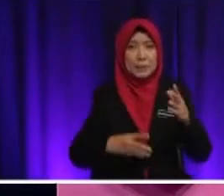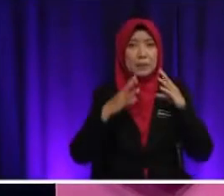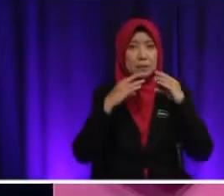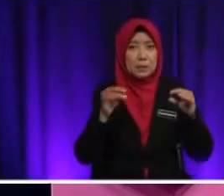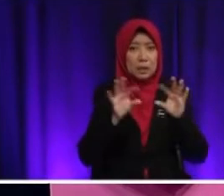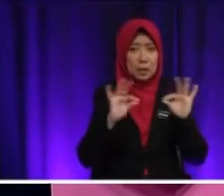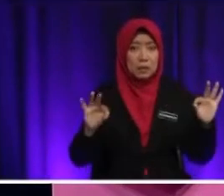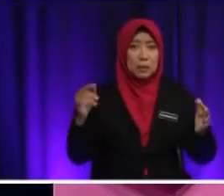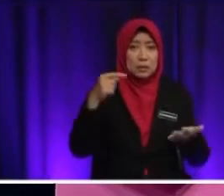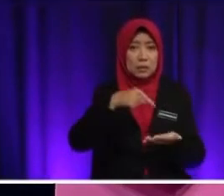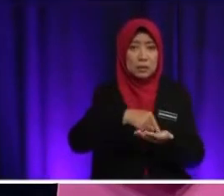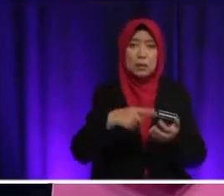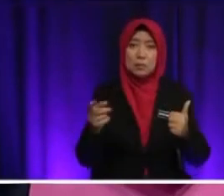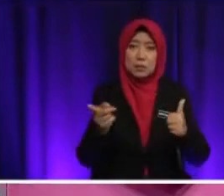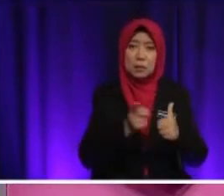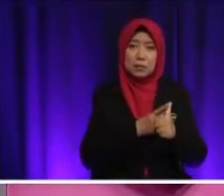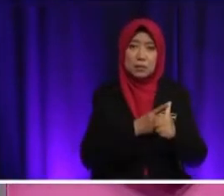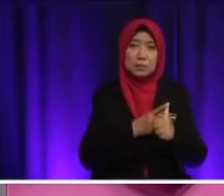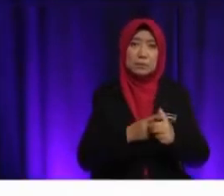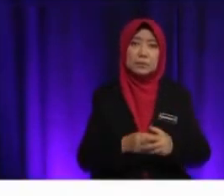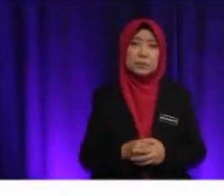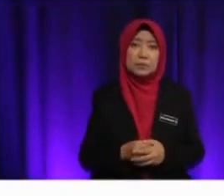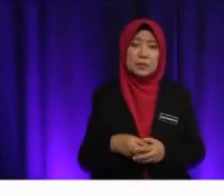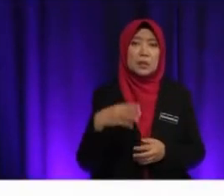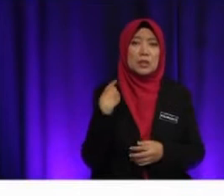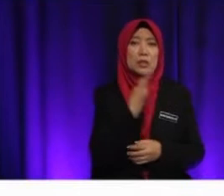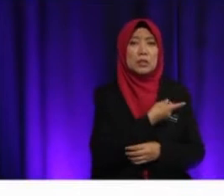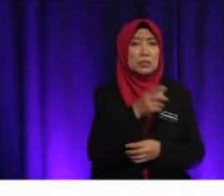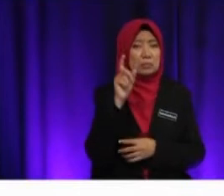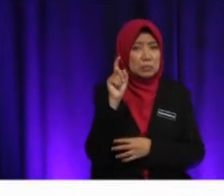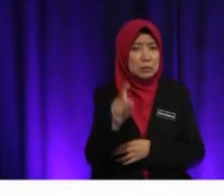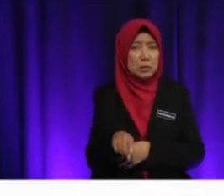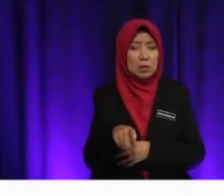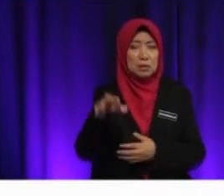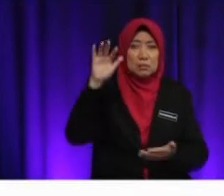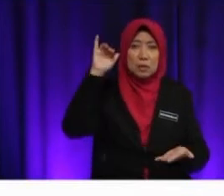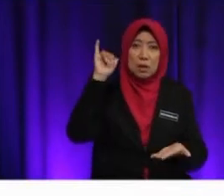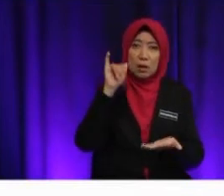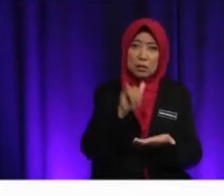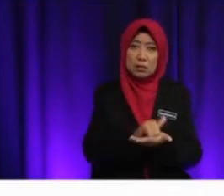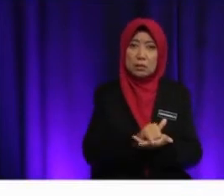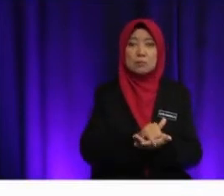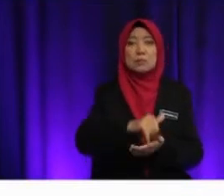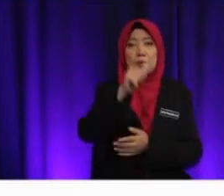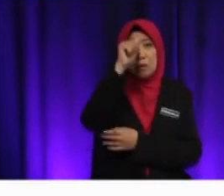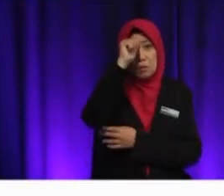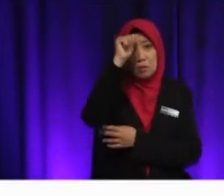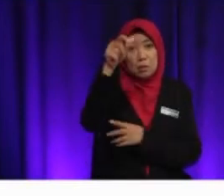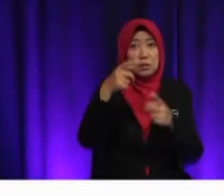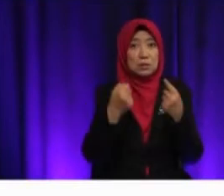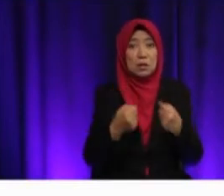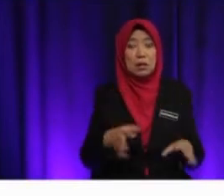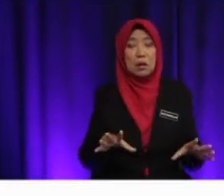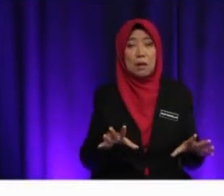ayat ini. Okey, yang pertama, kita hendaklah meyakini bahawa Allah telah